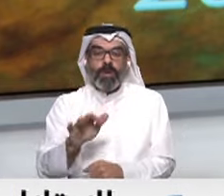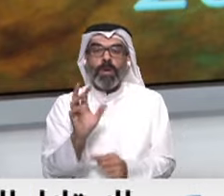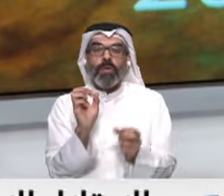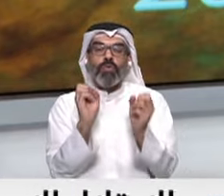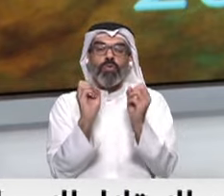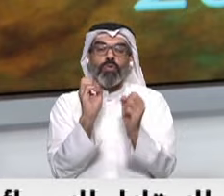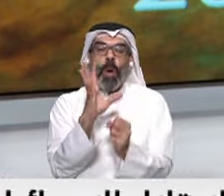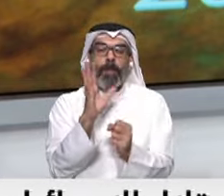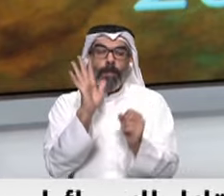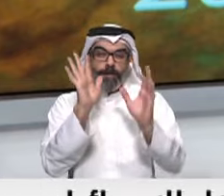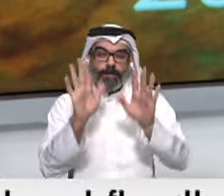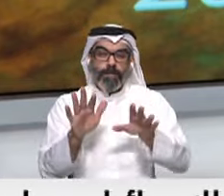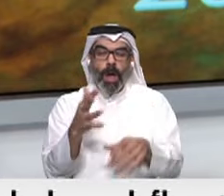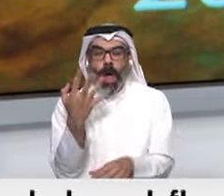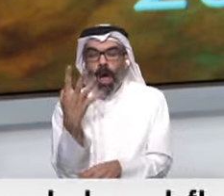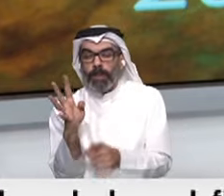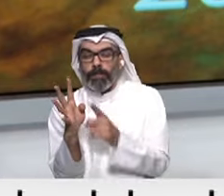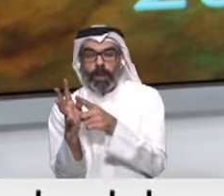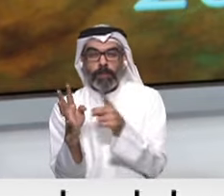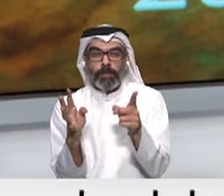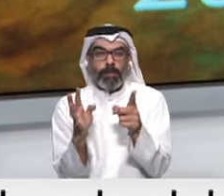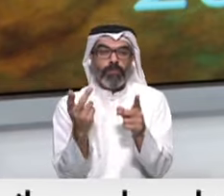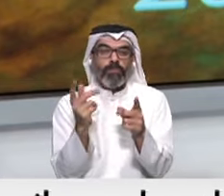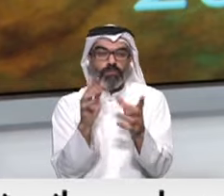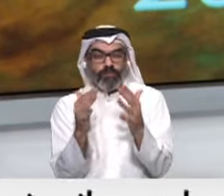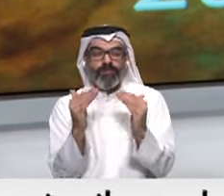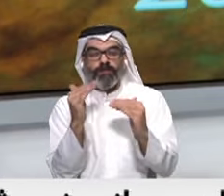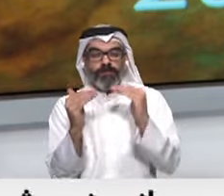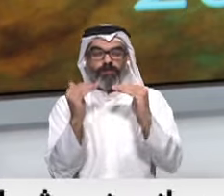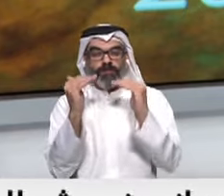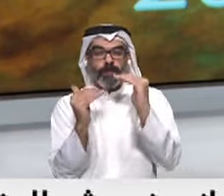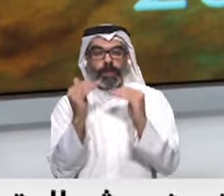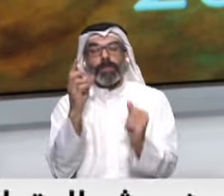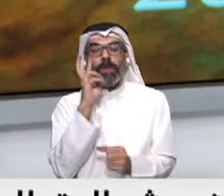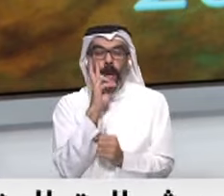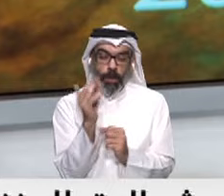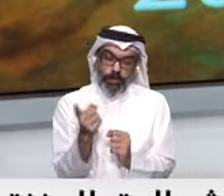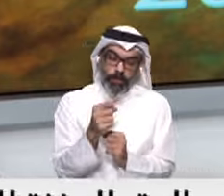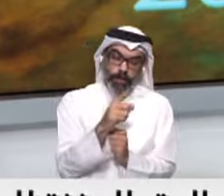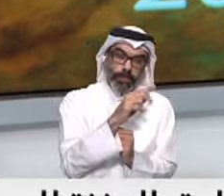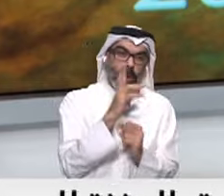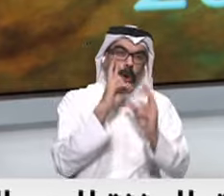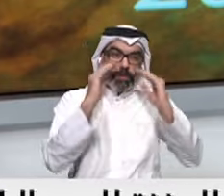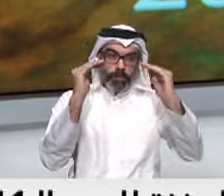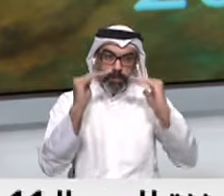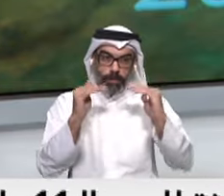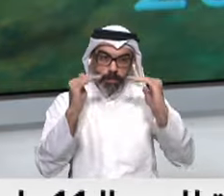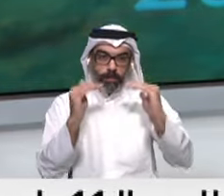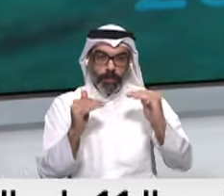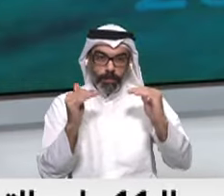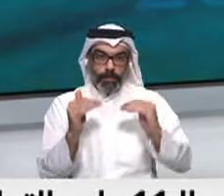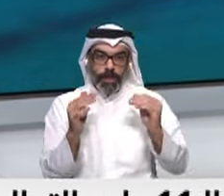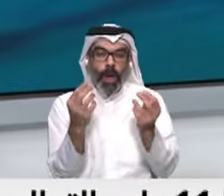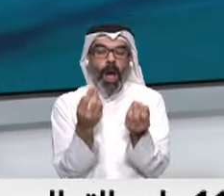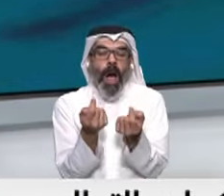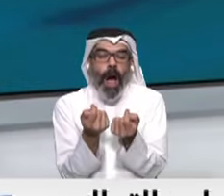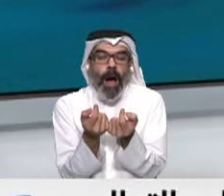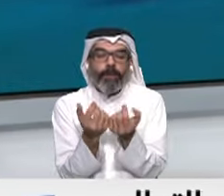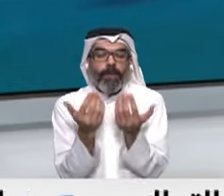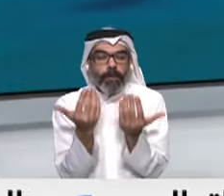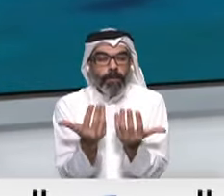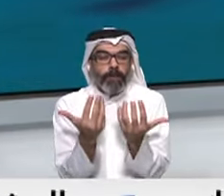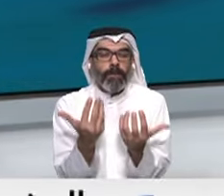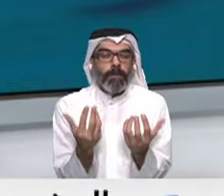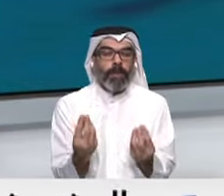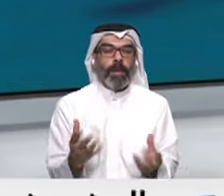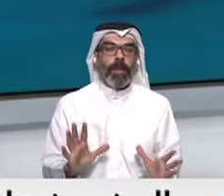النهار حول ال 40 درجه مئويه لكن في تراجع تدريجي خلال الايام القادمه وان كان هذا التراجع بطيء الهواء راح